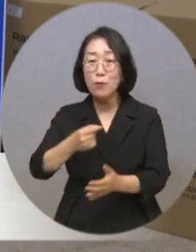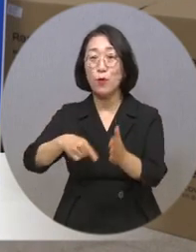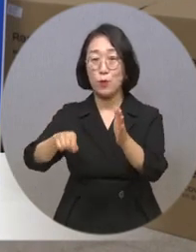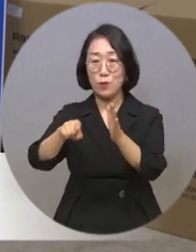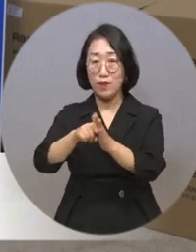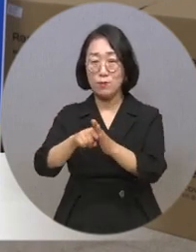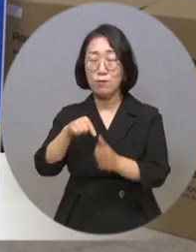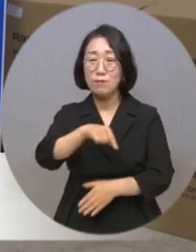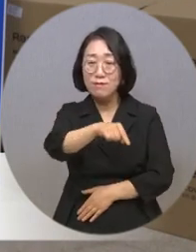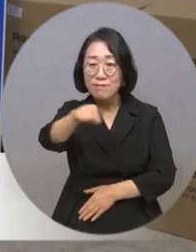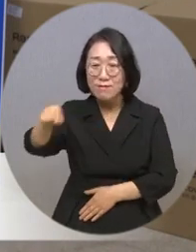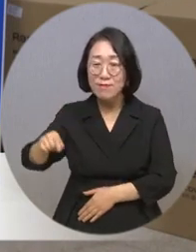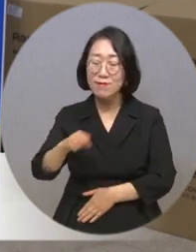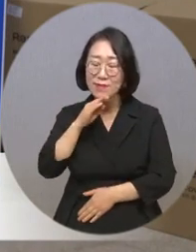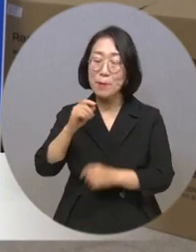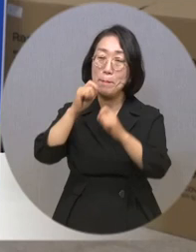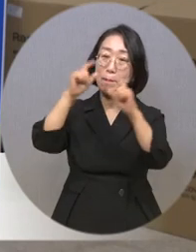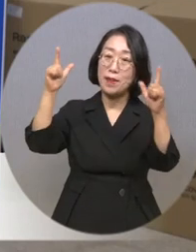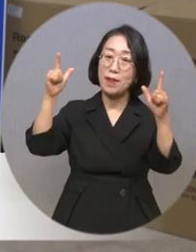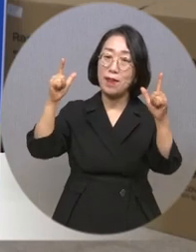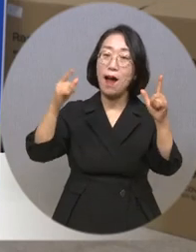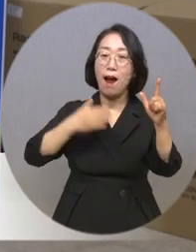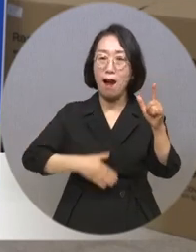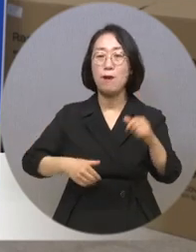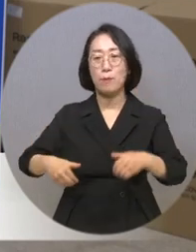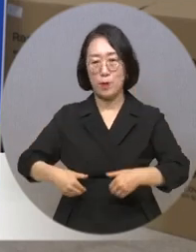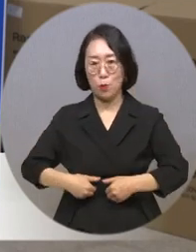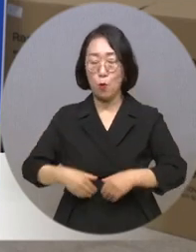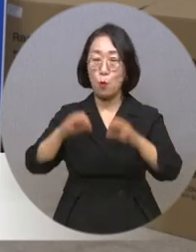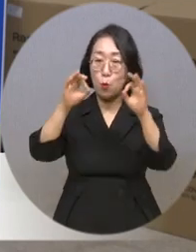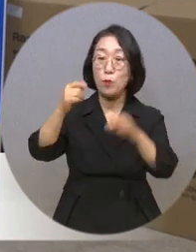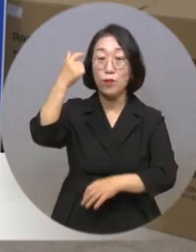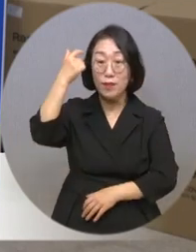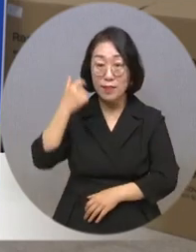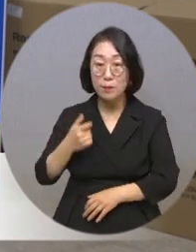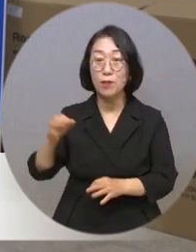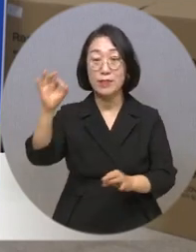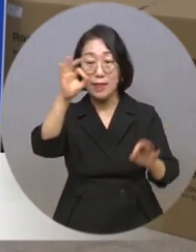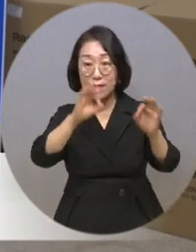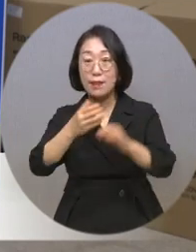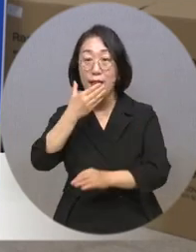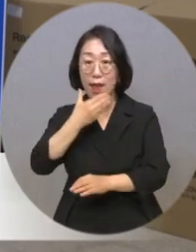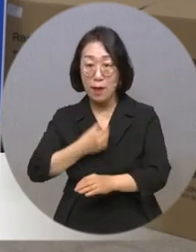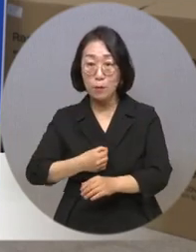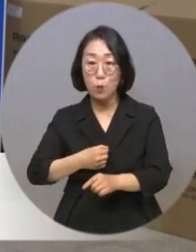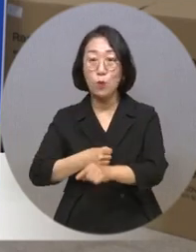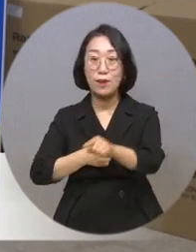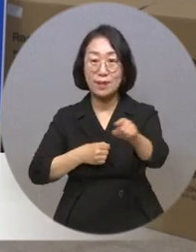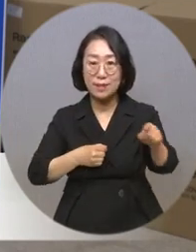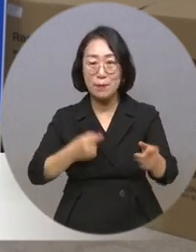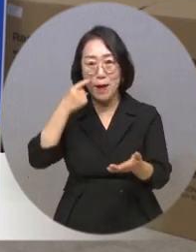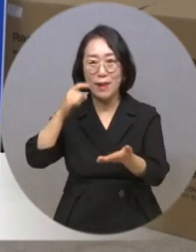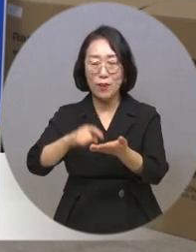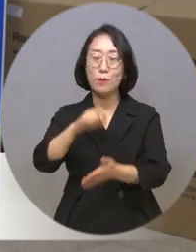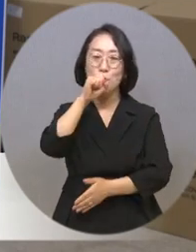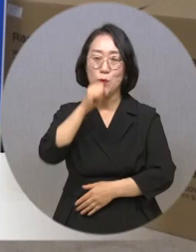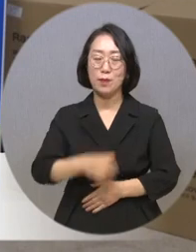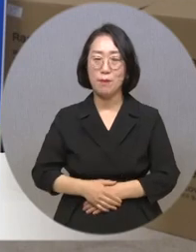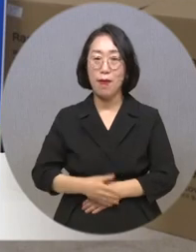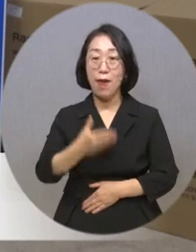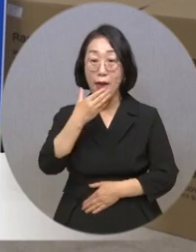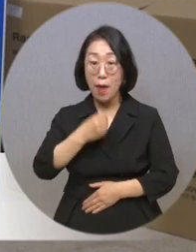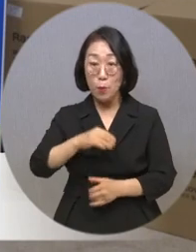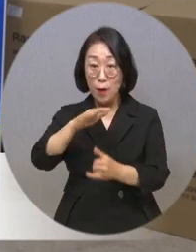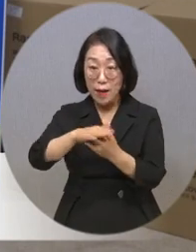뭔지를 아이들이 알아야 되거든요. 보면서 느끼면서 생각하면서 찾는 그런 행복을 아이들이 찾았으면 좋겠습니다. 행복한